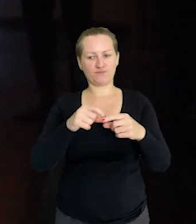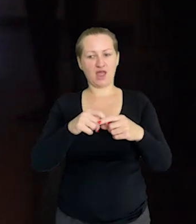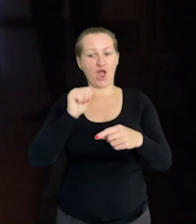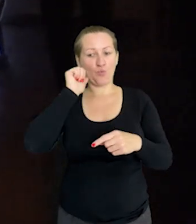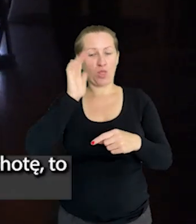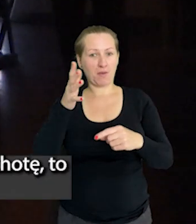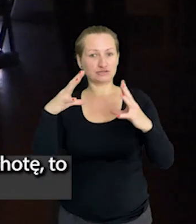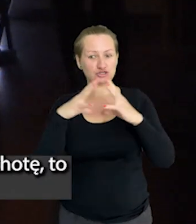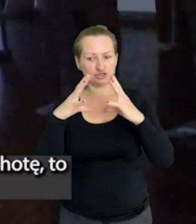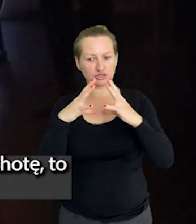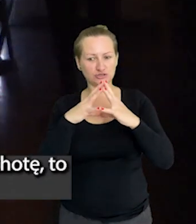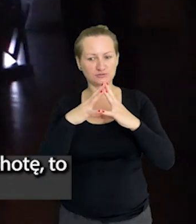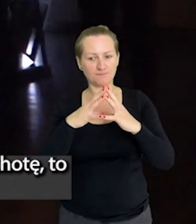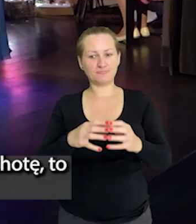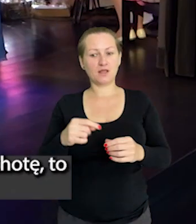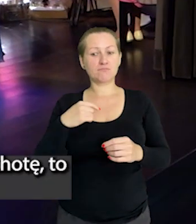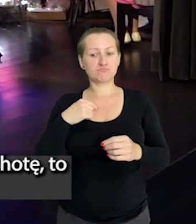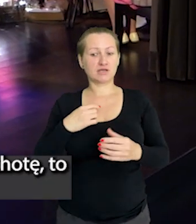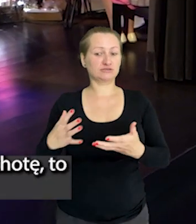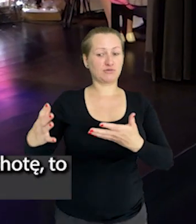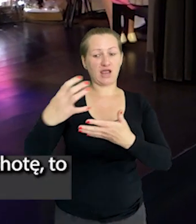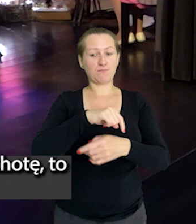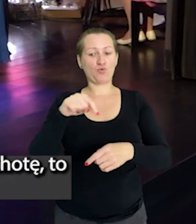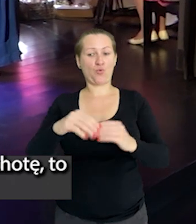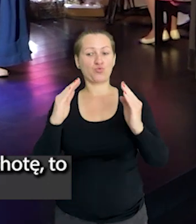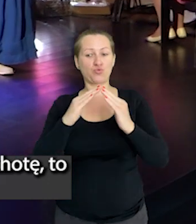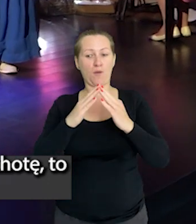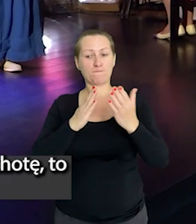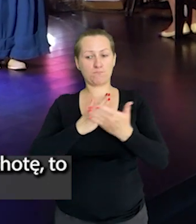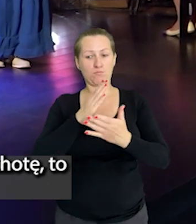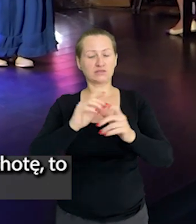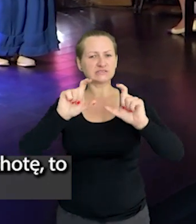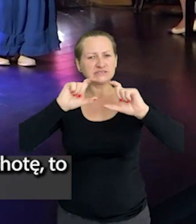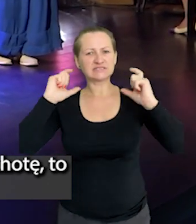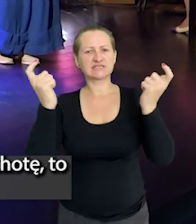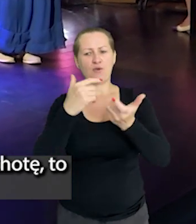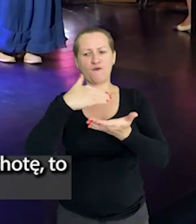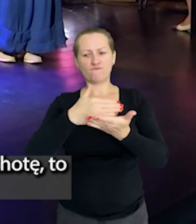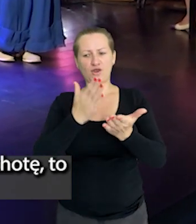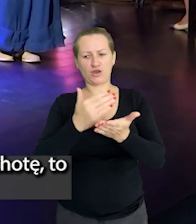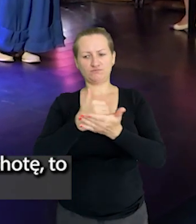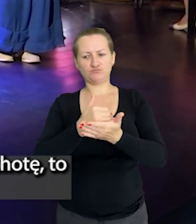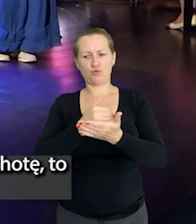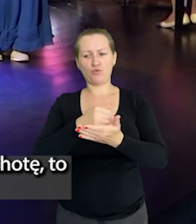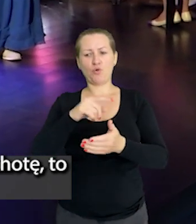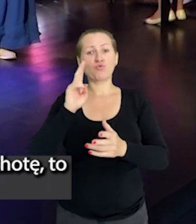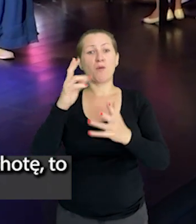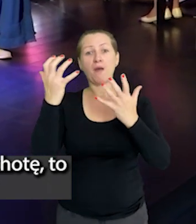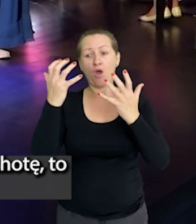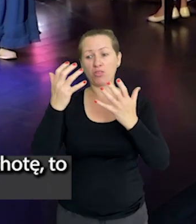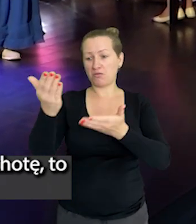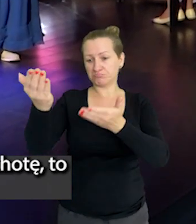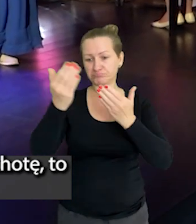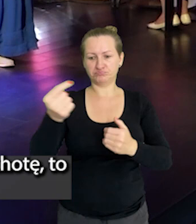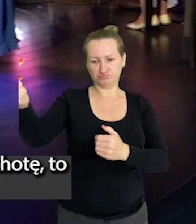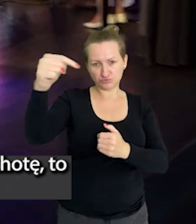jutro 10. Tak jest. Tak jest. Zbieramy tutaj domy pomocy z całego województwa praktycznie tutaj. Kto ma ochotę do nas,